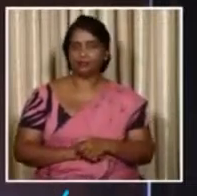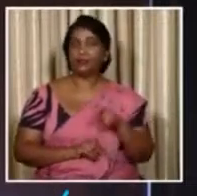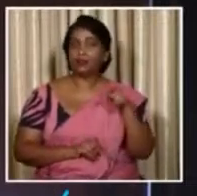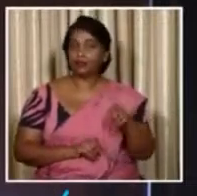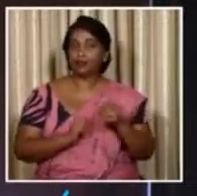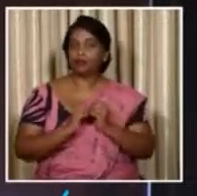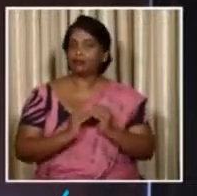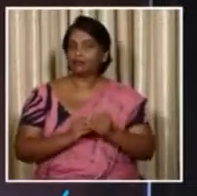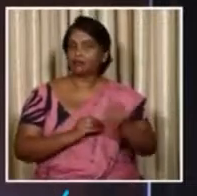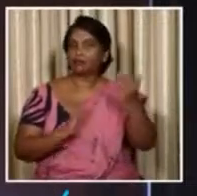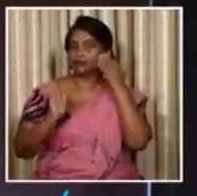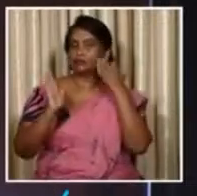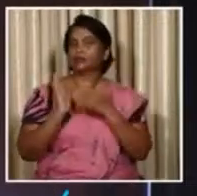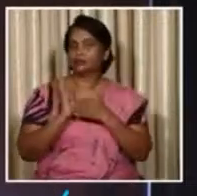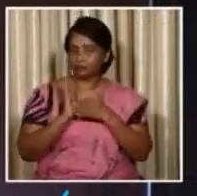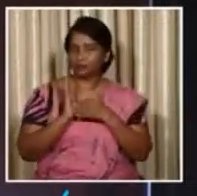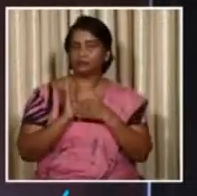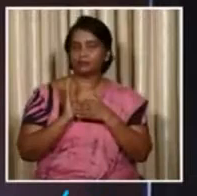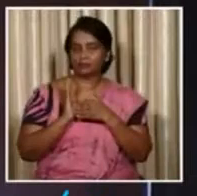යන ප්‍රවණතාවයේ යටතේ